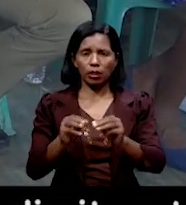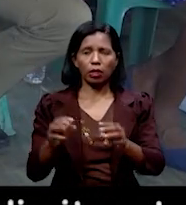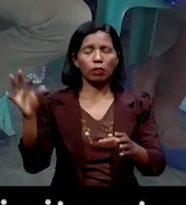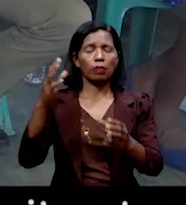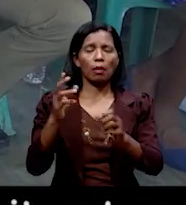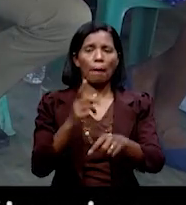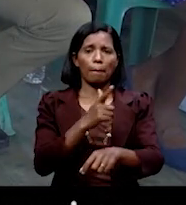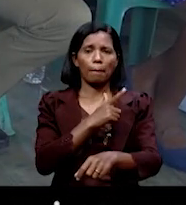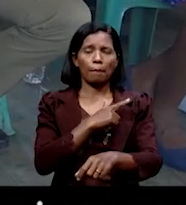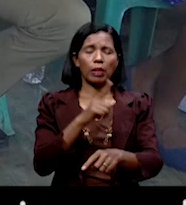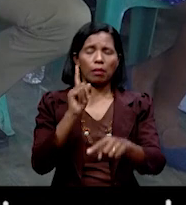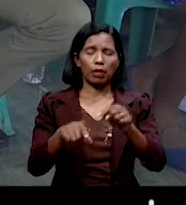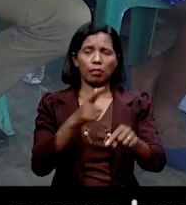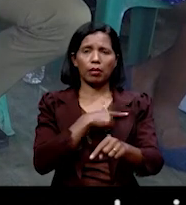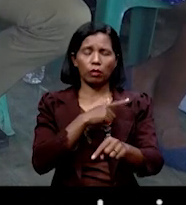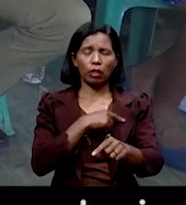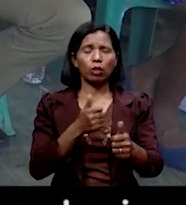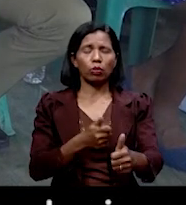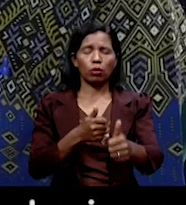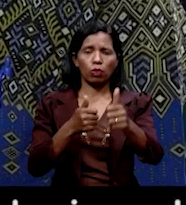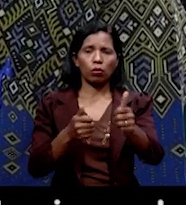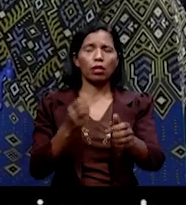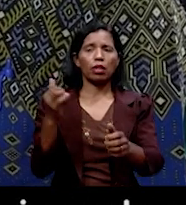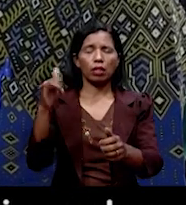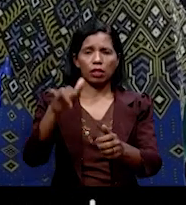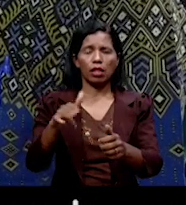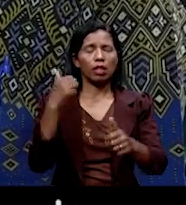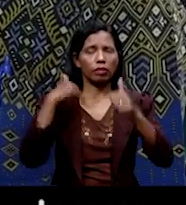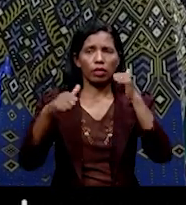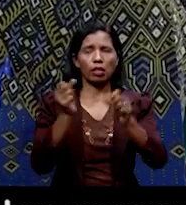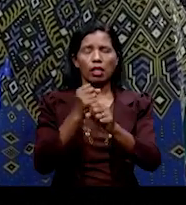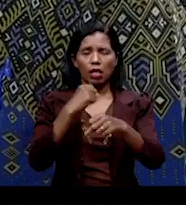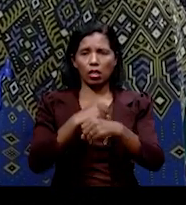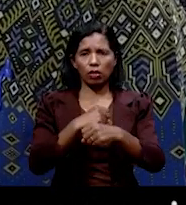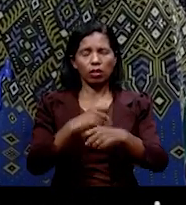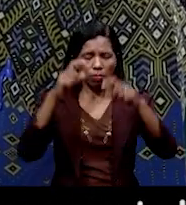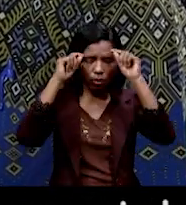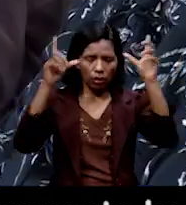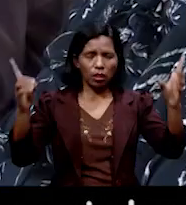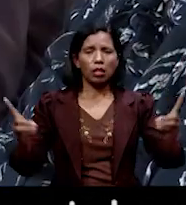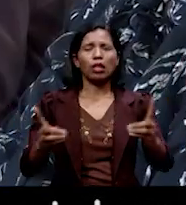tuir potensi munisipu ide ideknian se atividade ne la realiza Timor Leste se asur